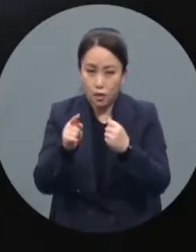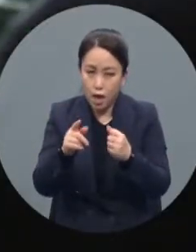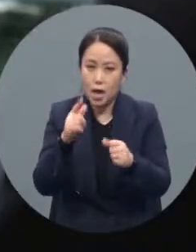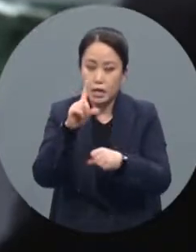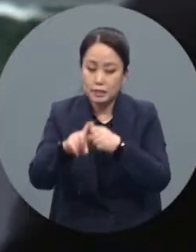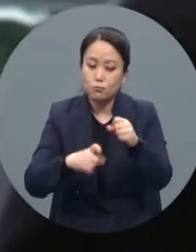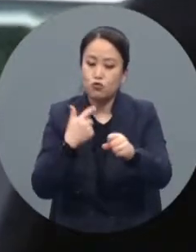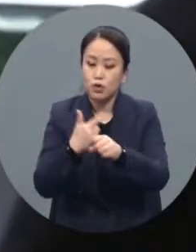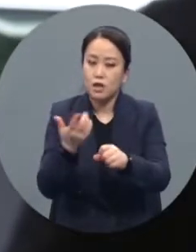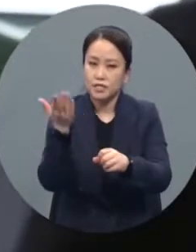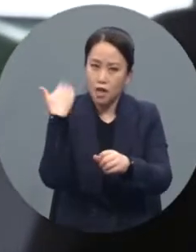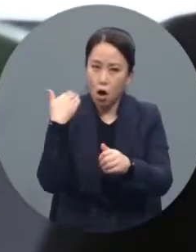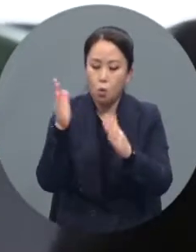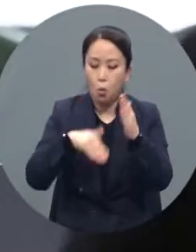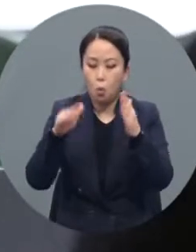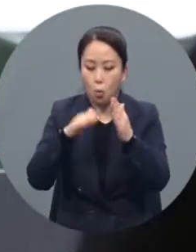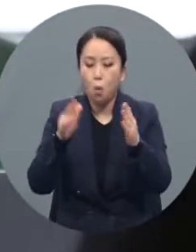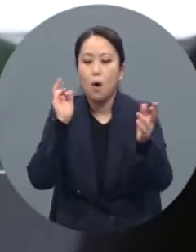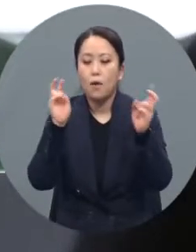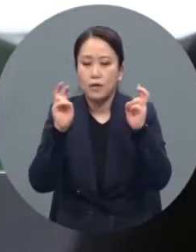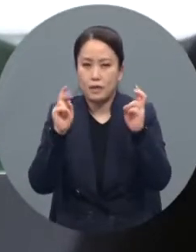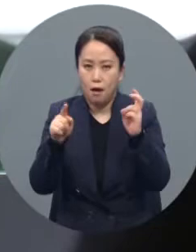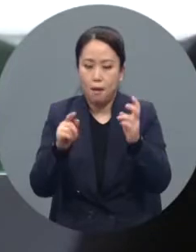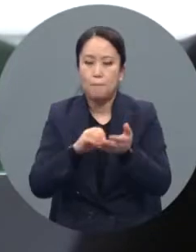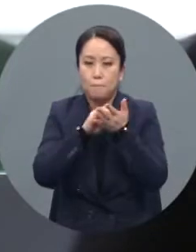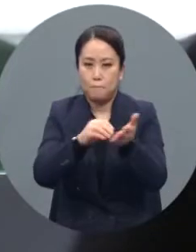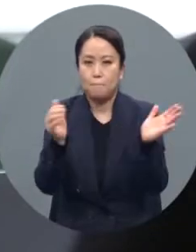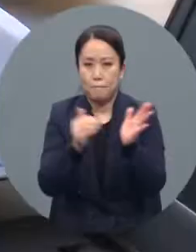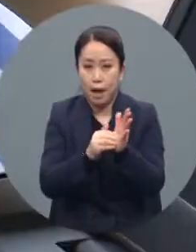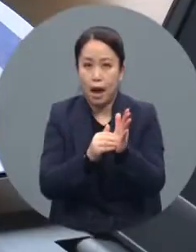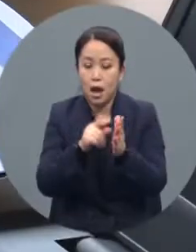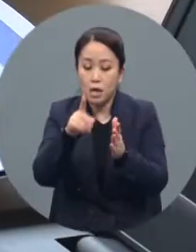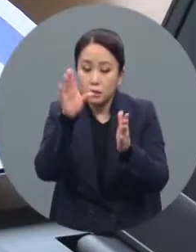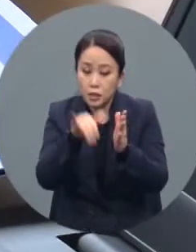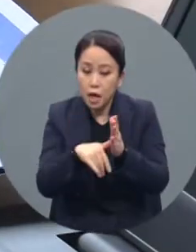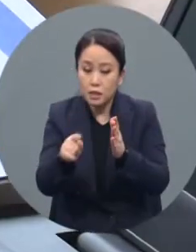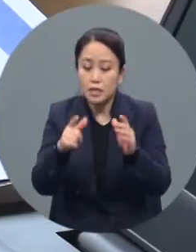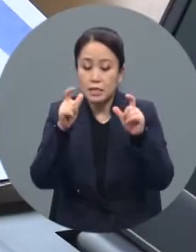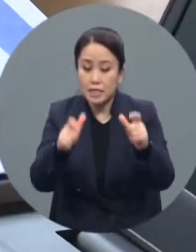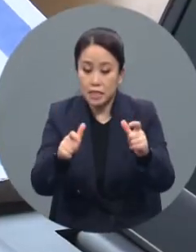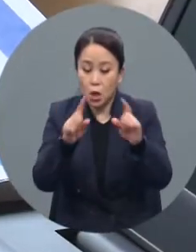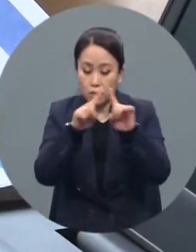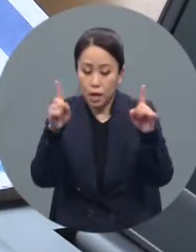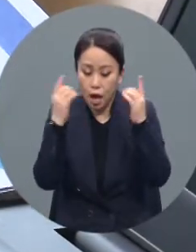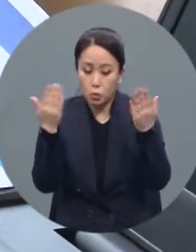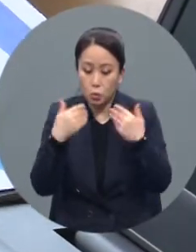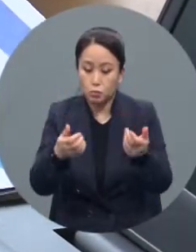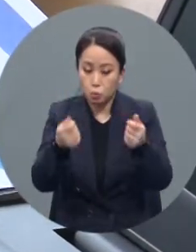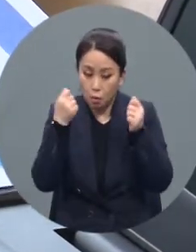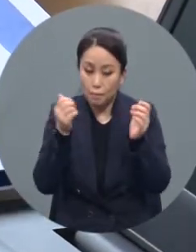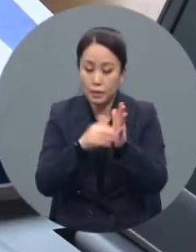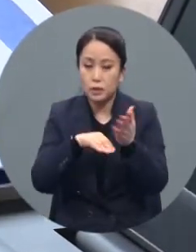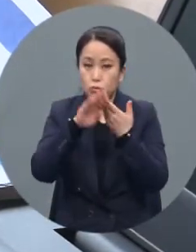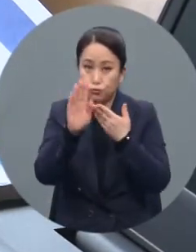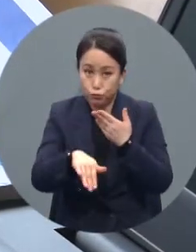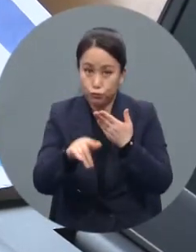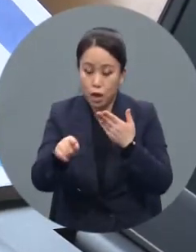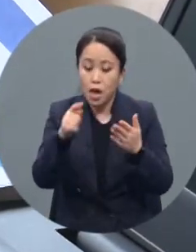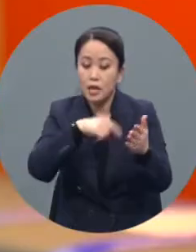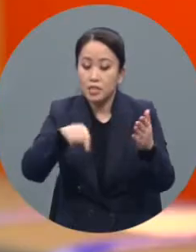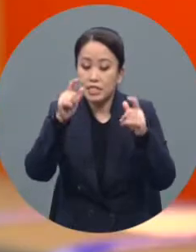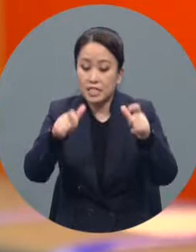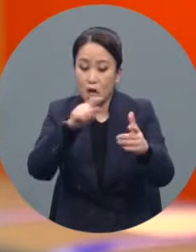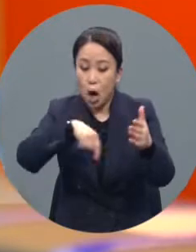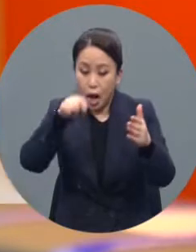시작했습니다. 당시에는 지역에서 대학을 나와 지역사회 구성원이 되는 게 자연스러운 일이었습니다. 지역의